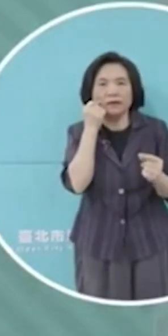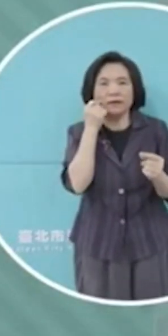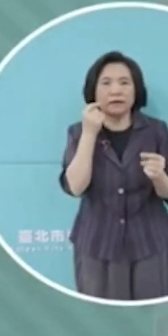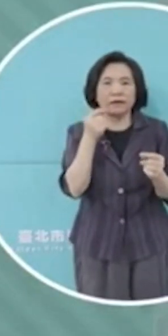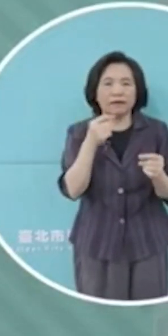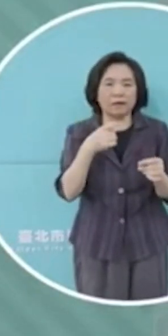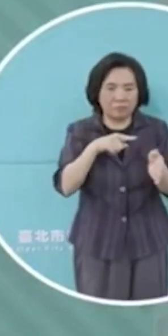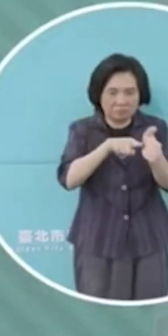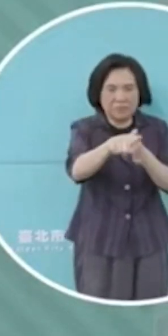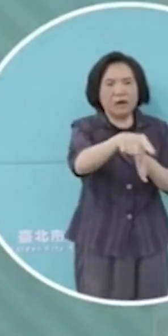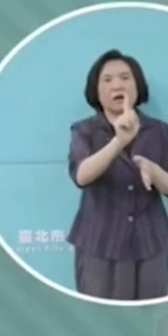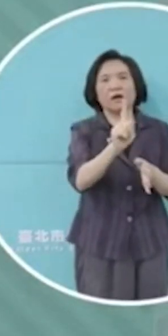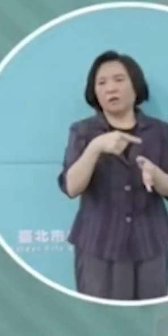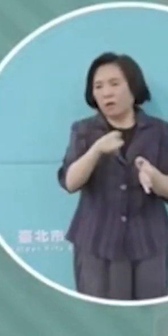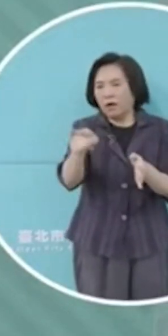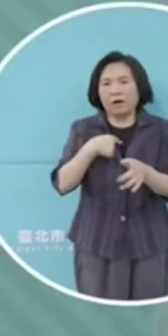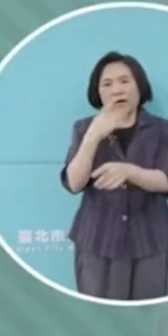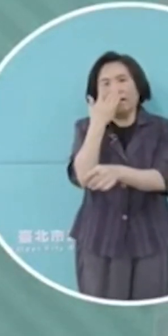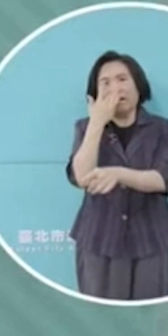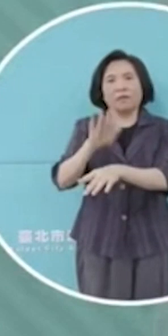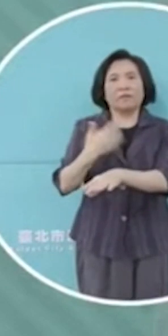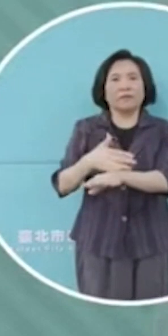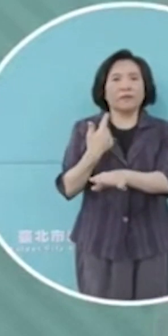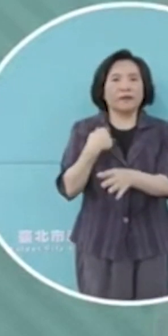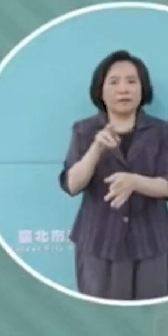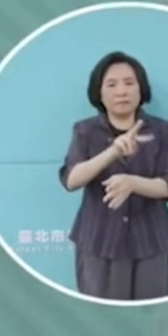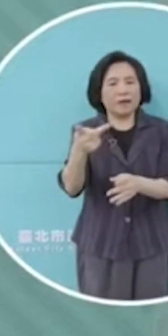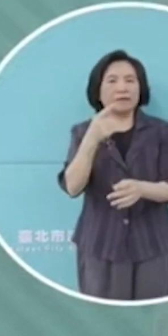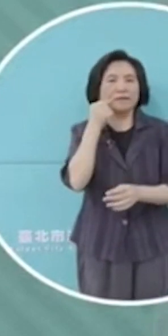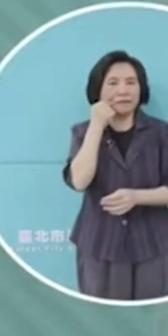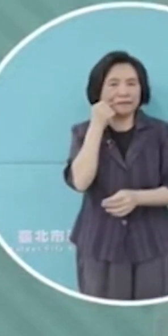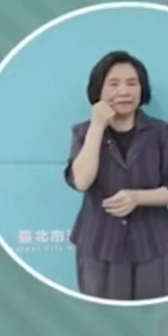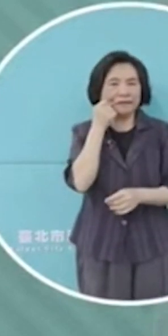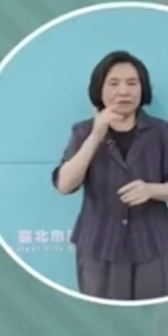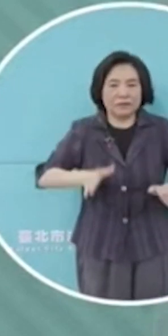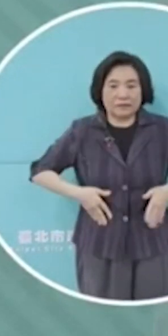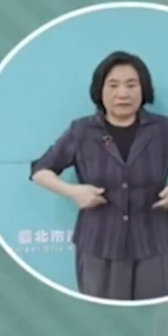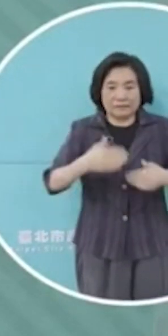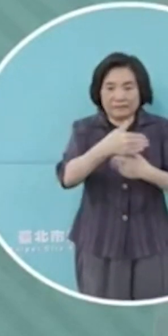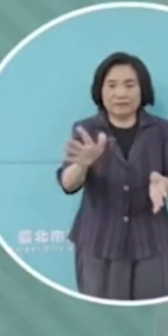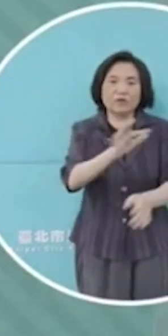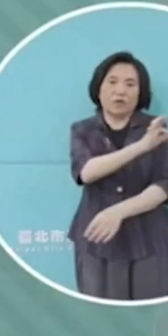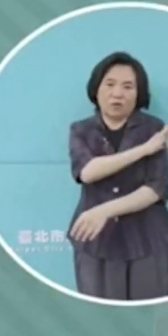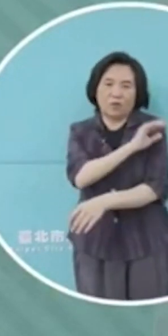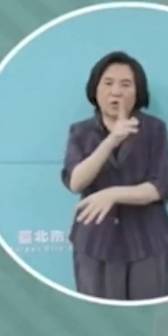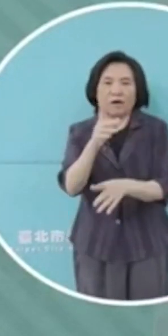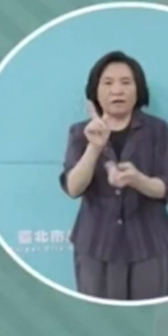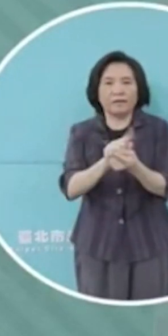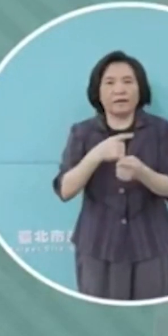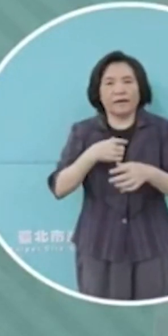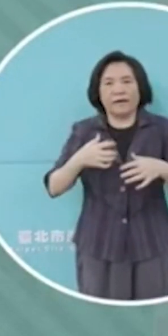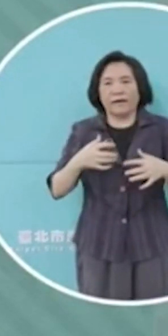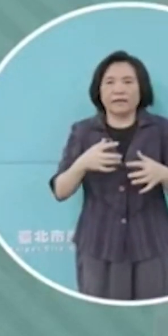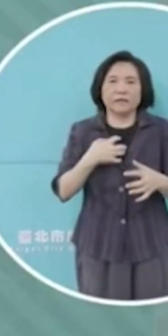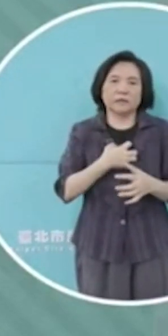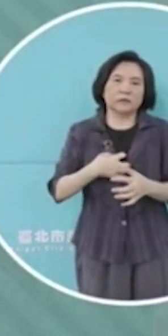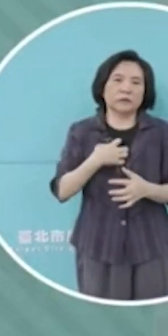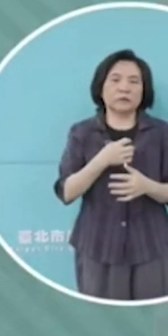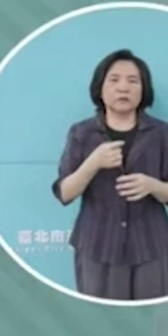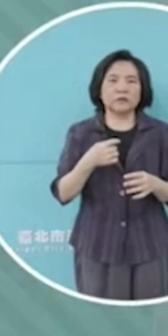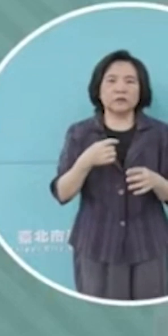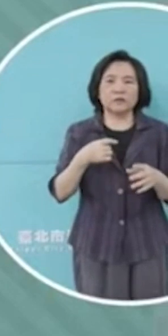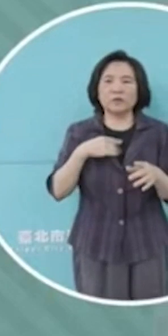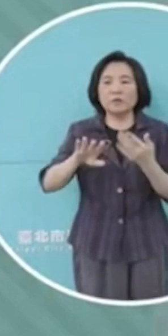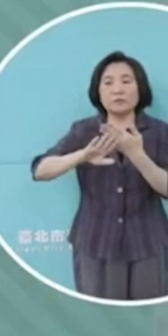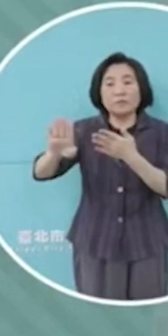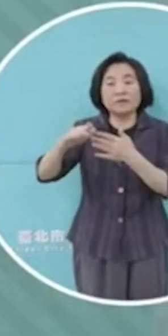所以常常我知道现在很多急诊的护理师也在抱怨，我们给他支援，你知道，从那个其